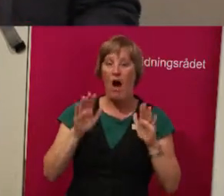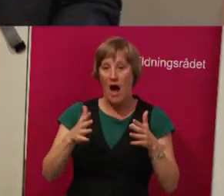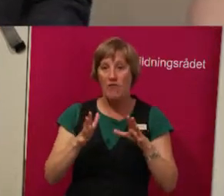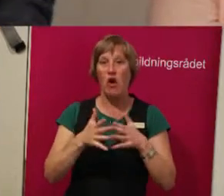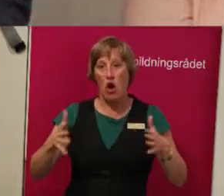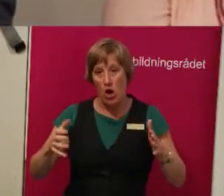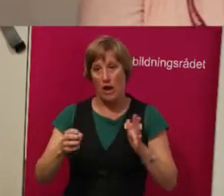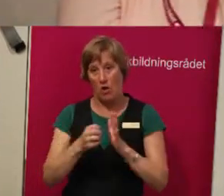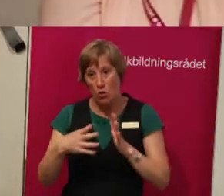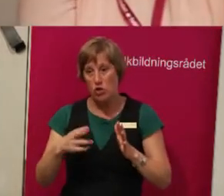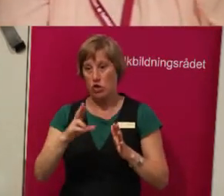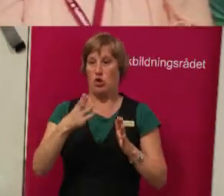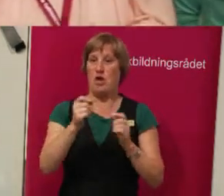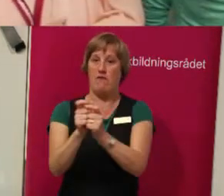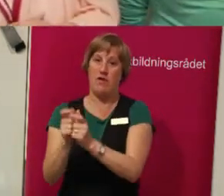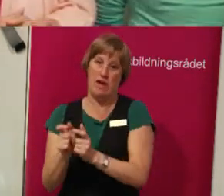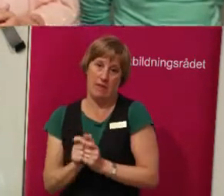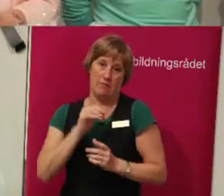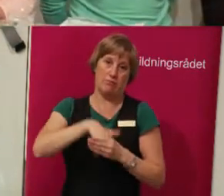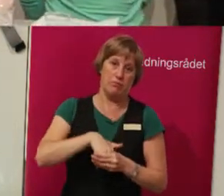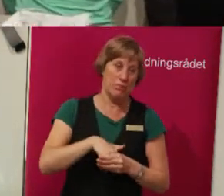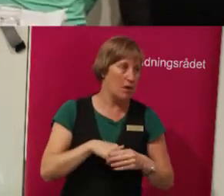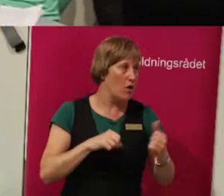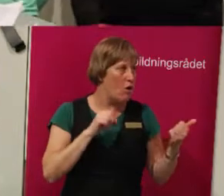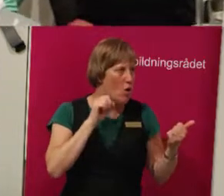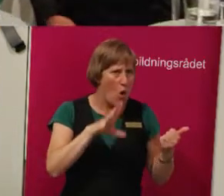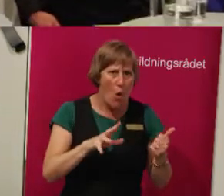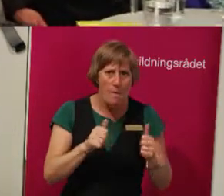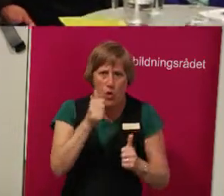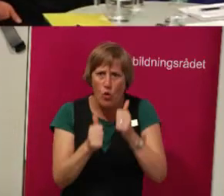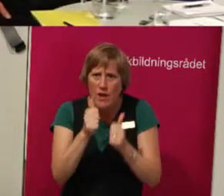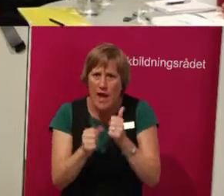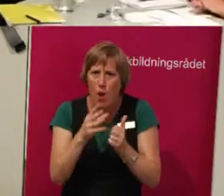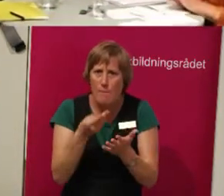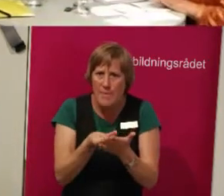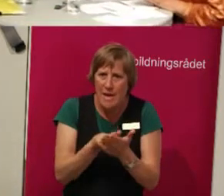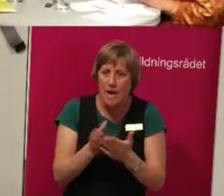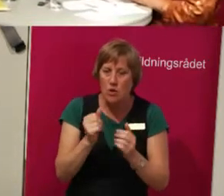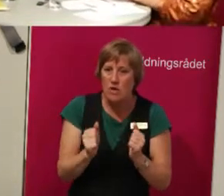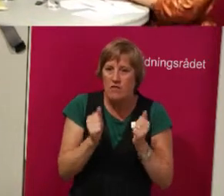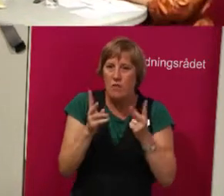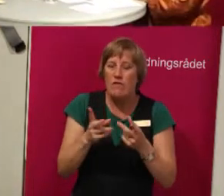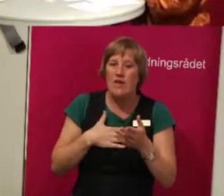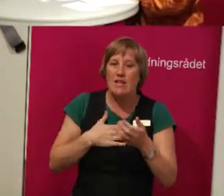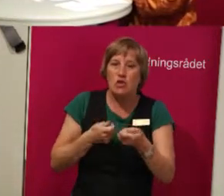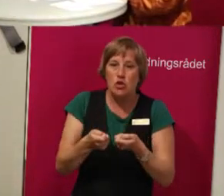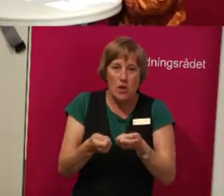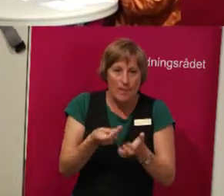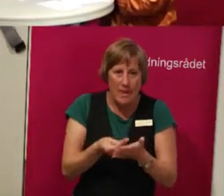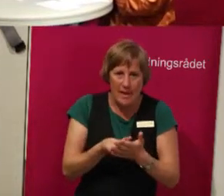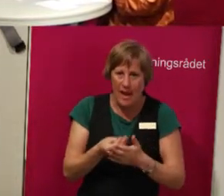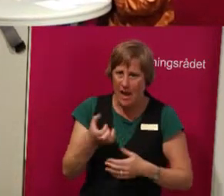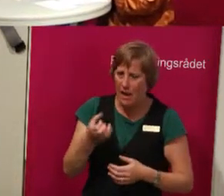Det börjar ju bli så att när man slåss om pengarna så vill man också styra pengarna. Claes Uno, hur ser det